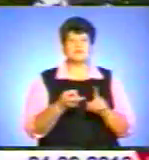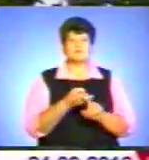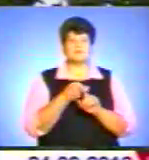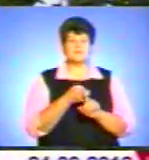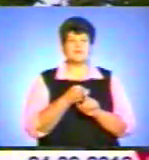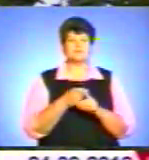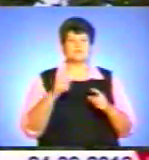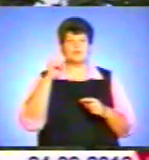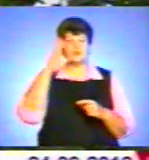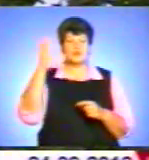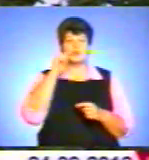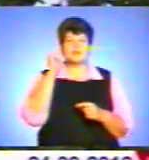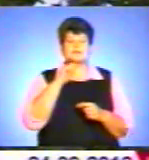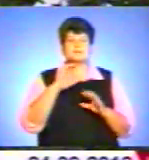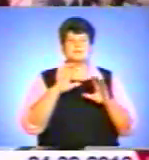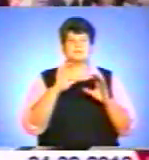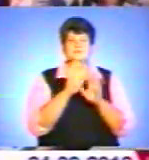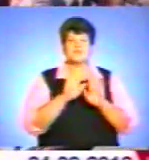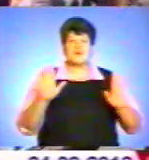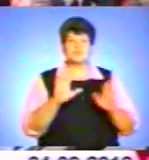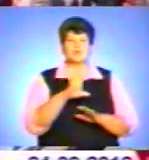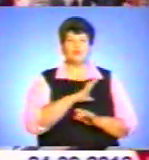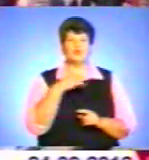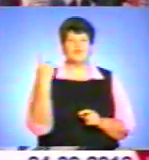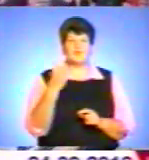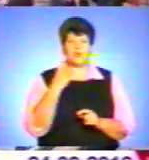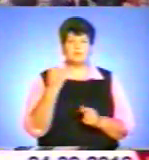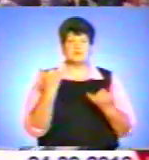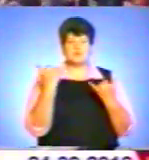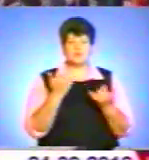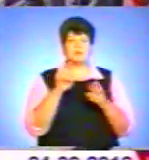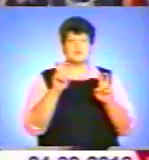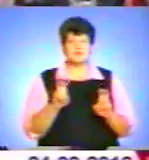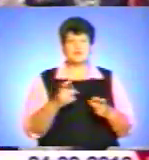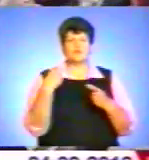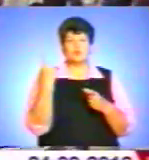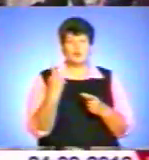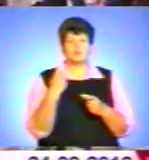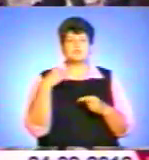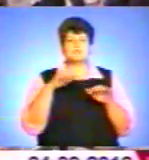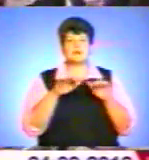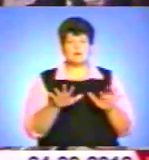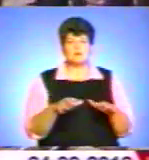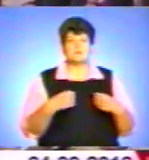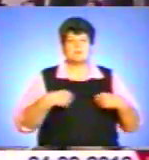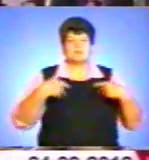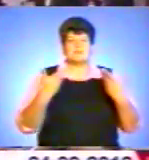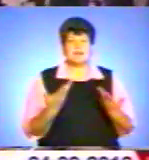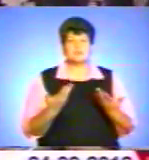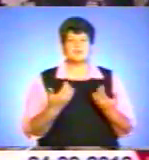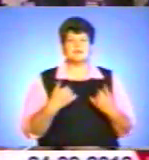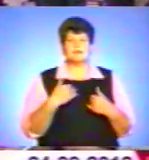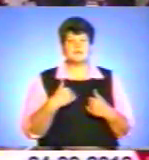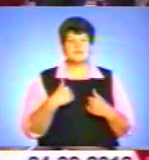української співачки відбулися в області. Ми сьогодні присутні на одному із заходів, присвячених великій нашій землячці, співачці